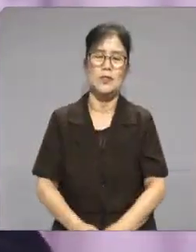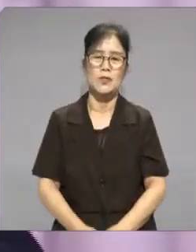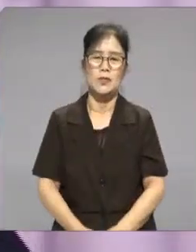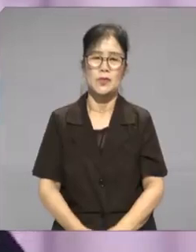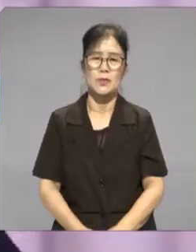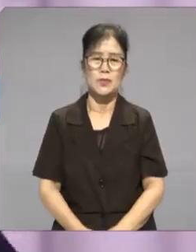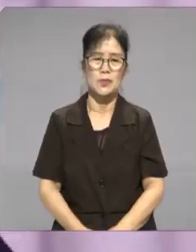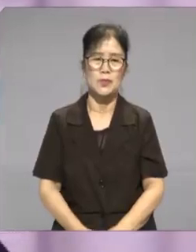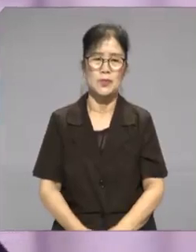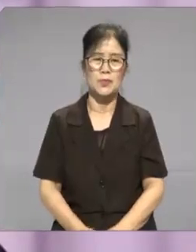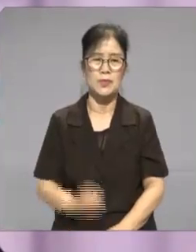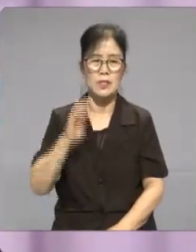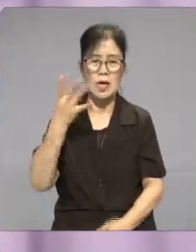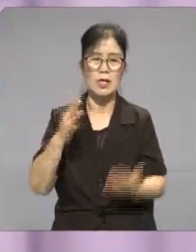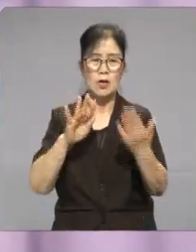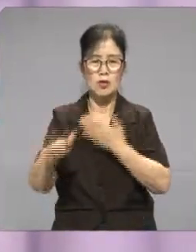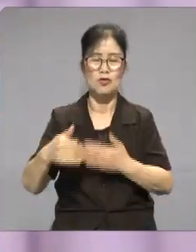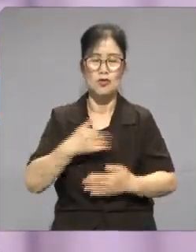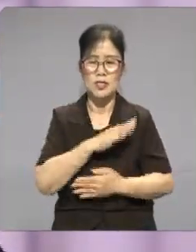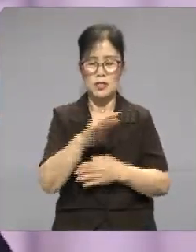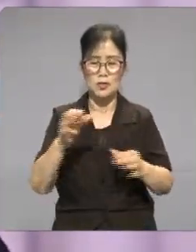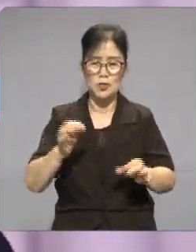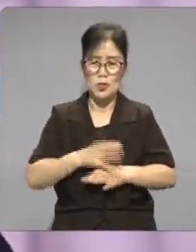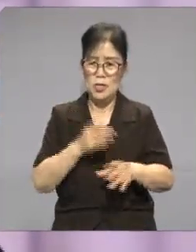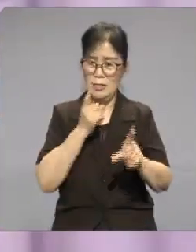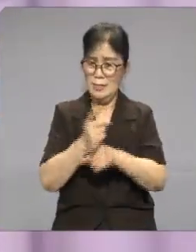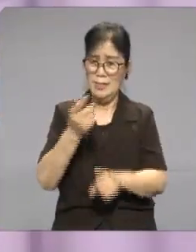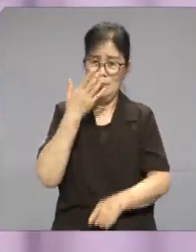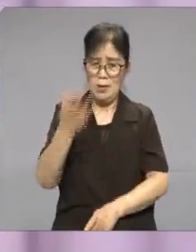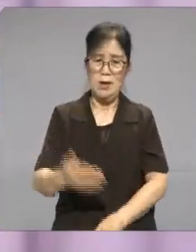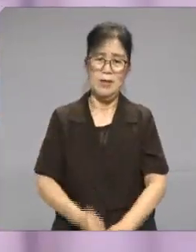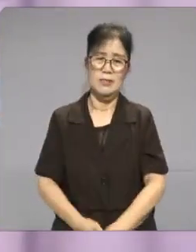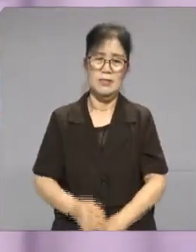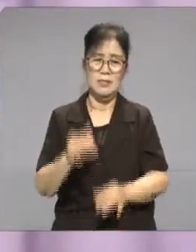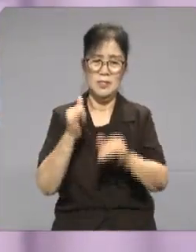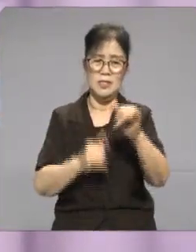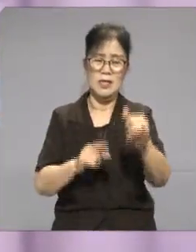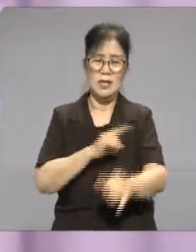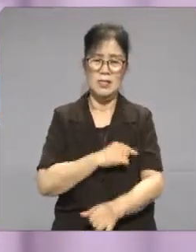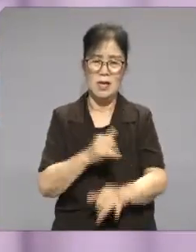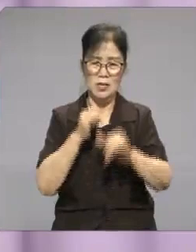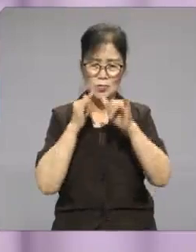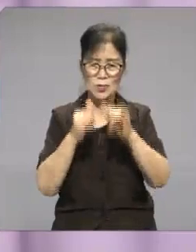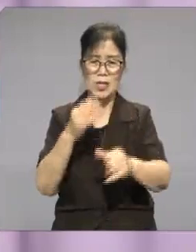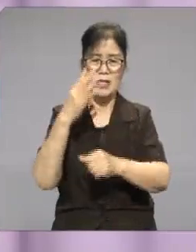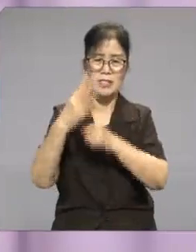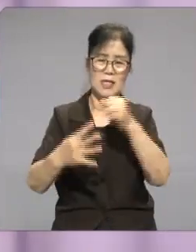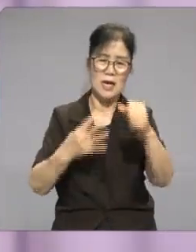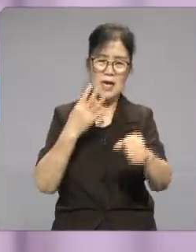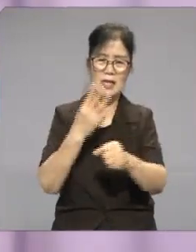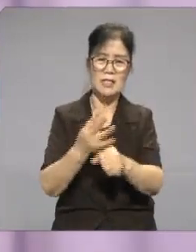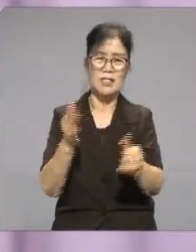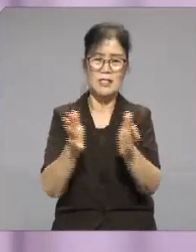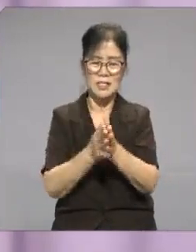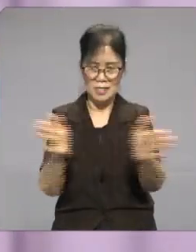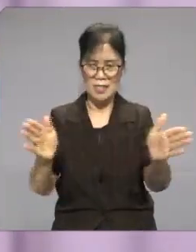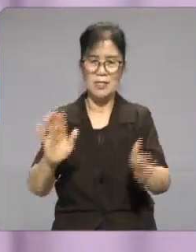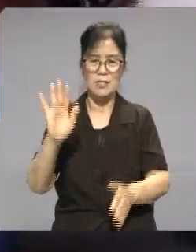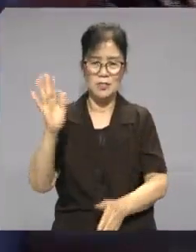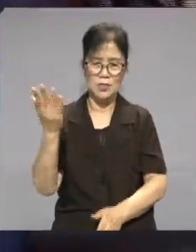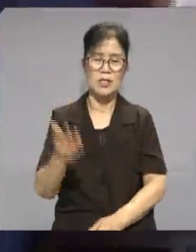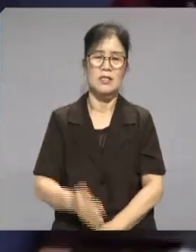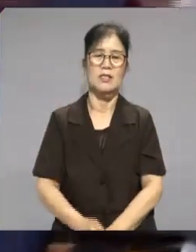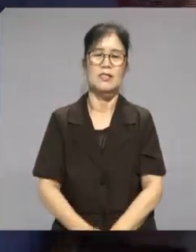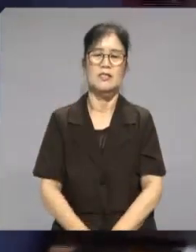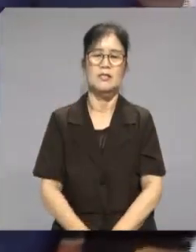Four months from now we will have an incredible victory. And we will begin the four greatest